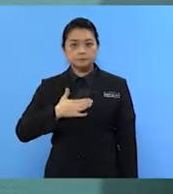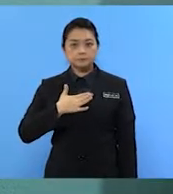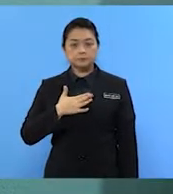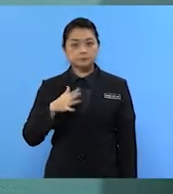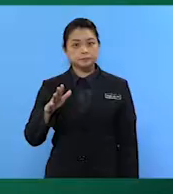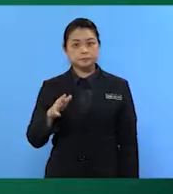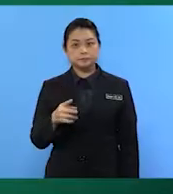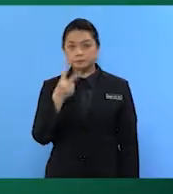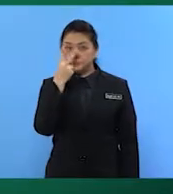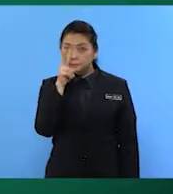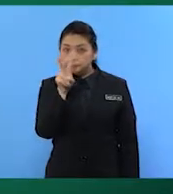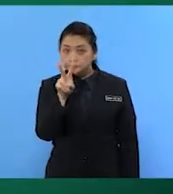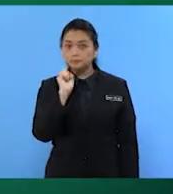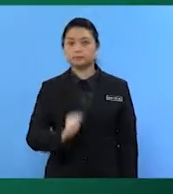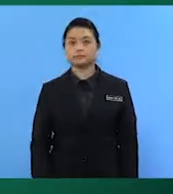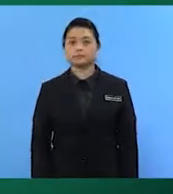ambil perhatian.